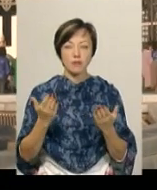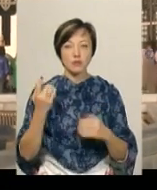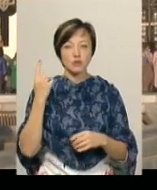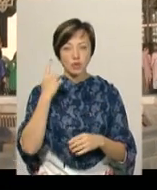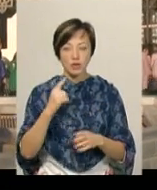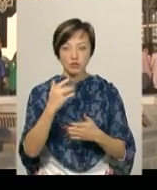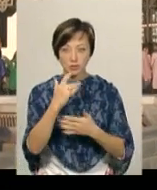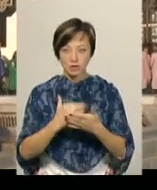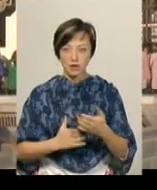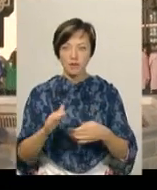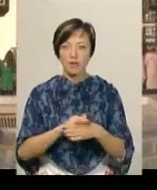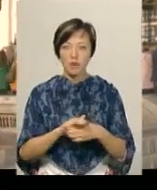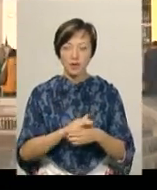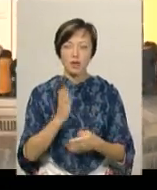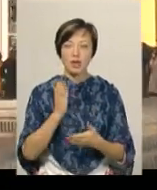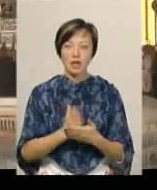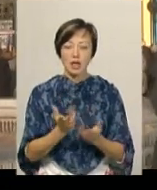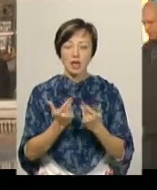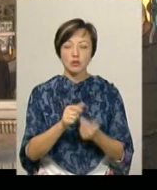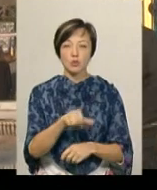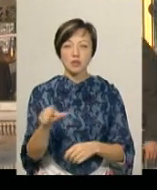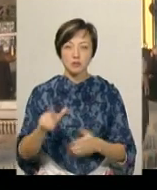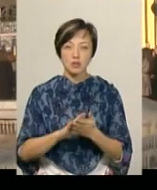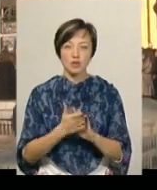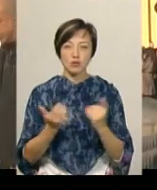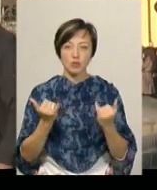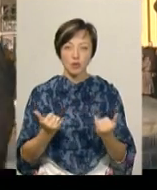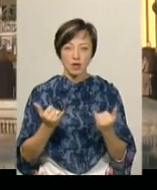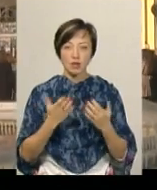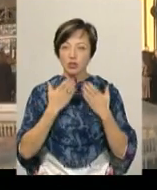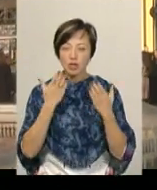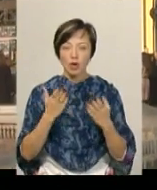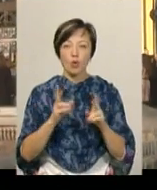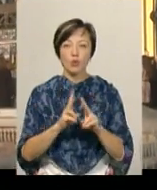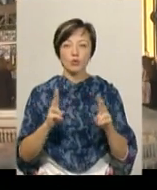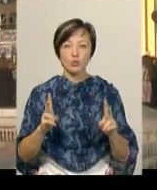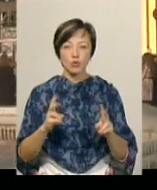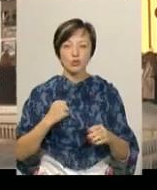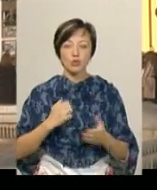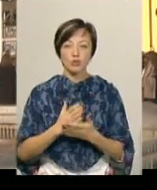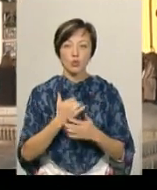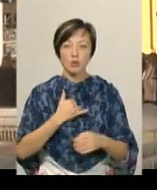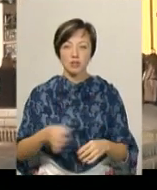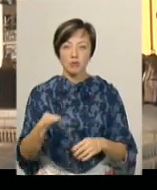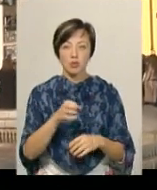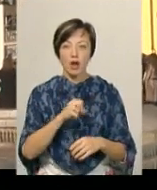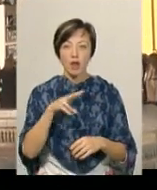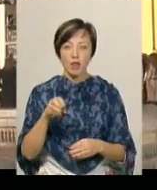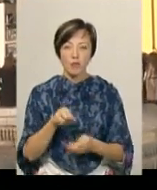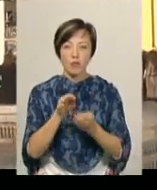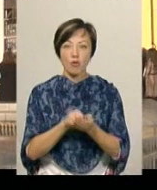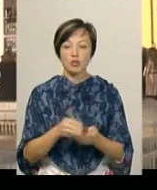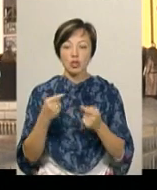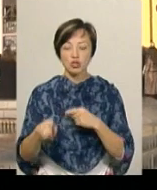зачитали пофамільно. Є та кількість осіб, які станом на сьогодні не є зачитано. Це ті, які проходили службу в нас в області, але поховані на